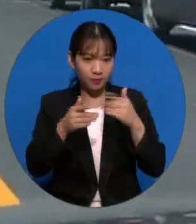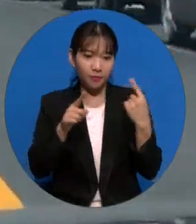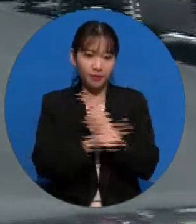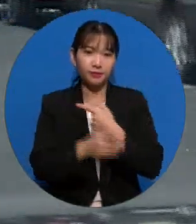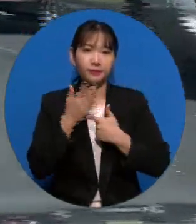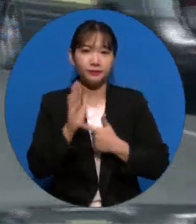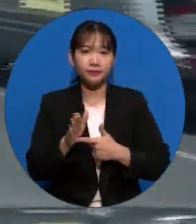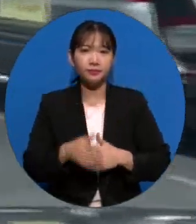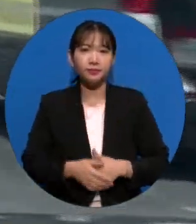덧붙였습니다